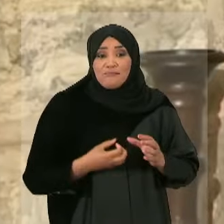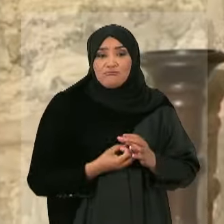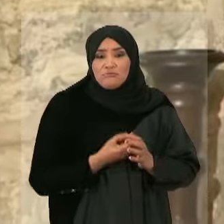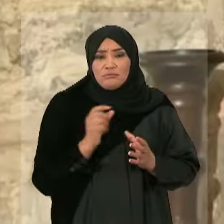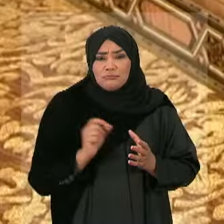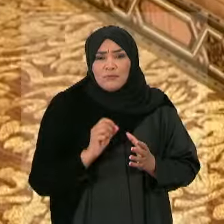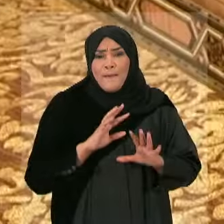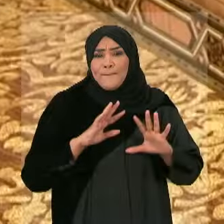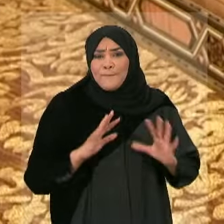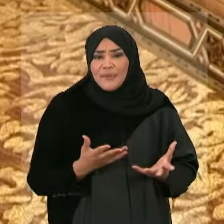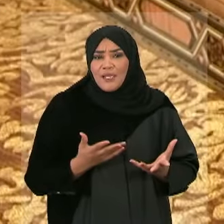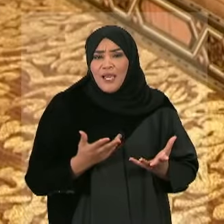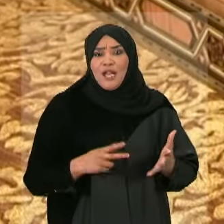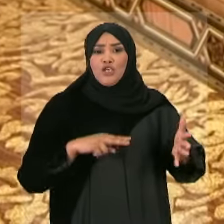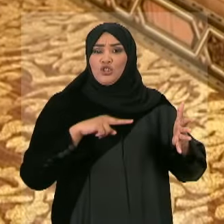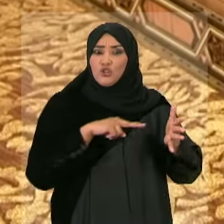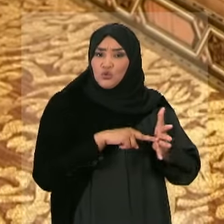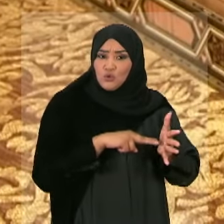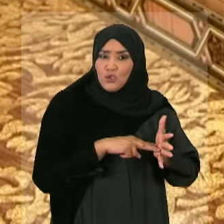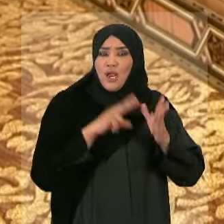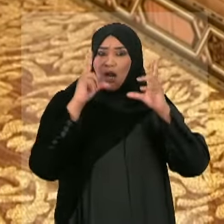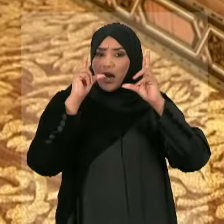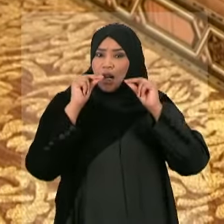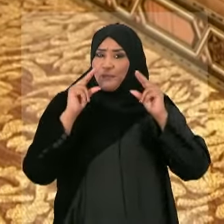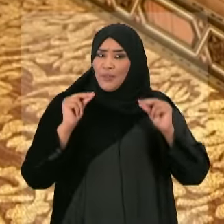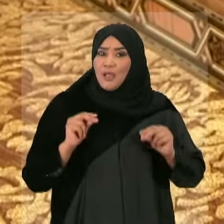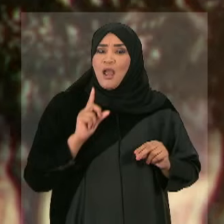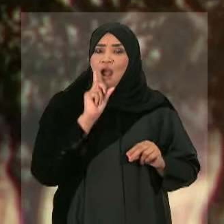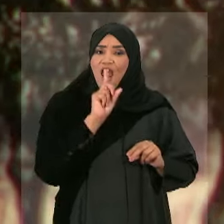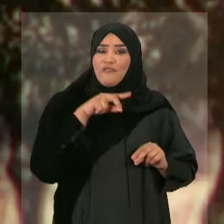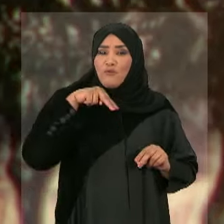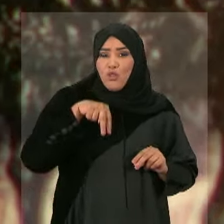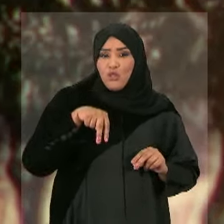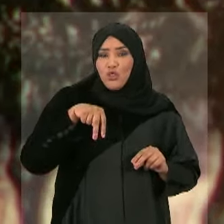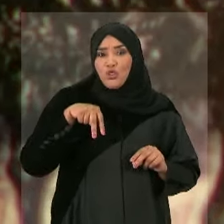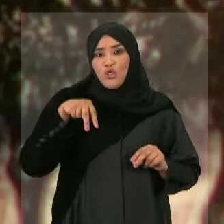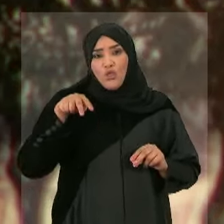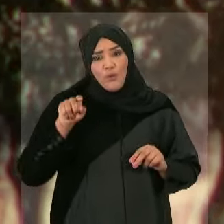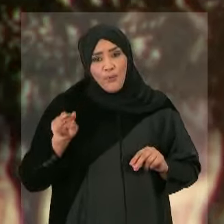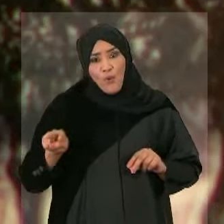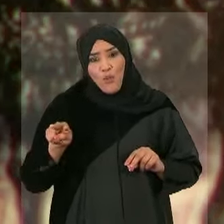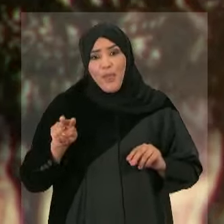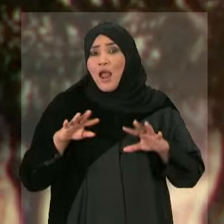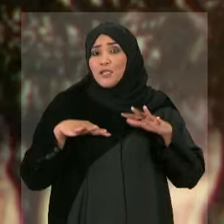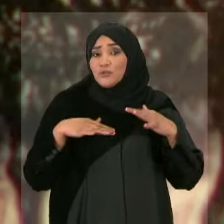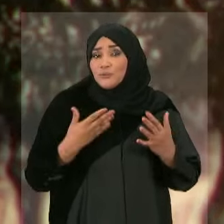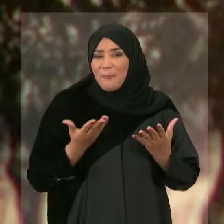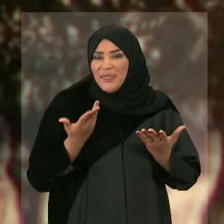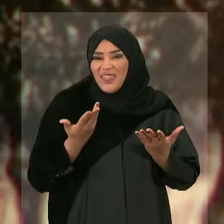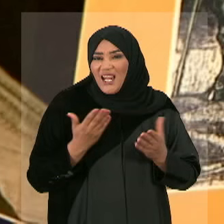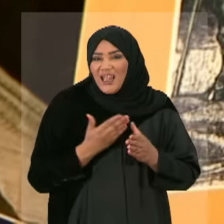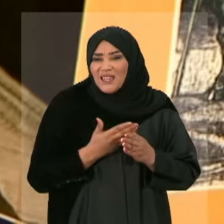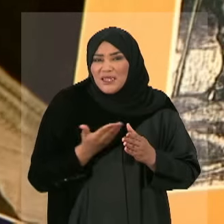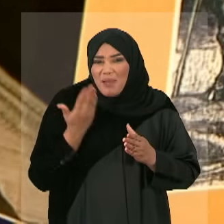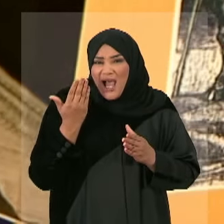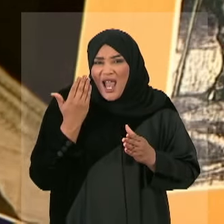في سوريا ولبنان سنة 1800 وإشي، لما أجا الجراد وأكل، صار في مجاعة في سوريا